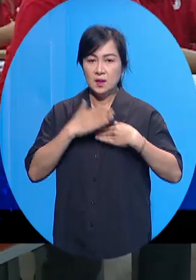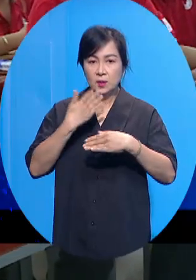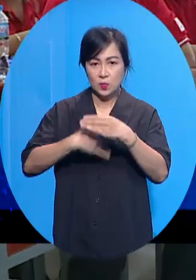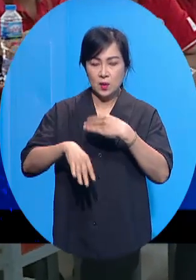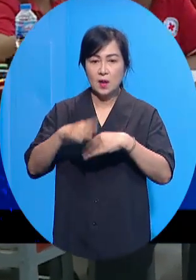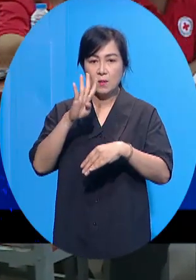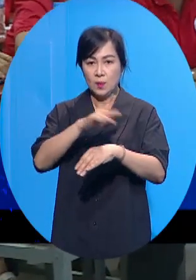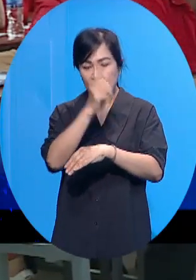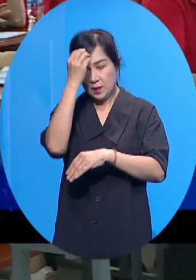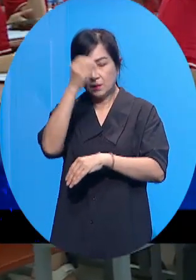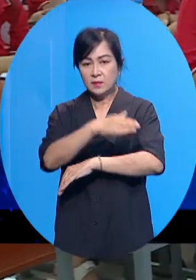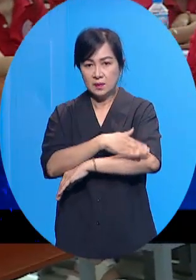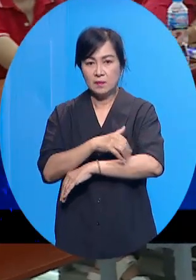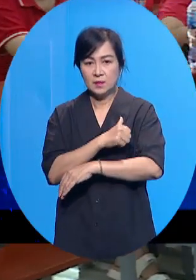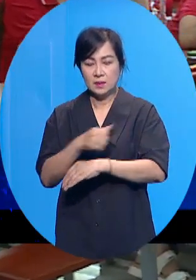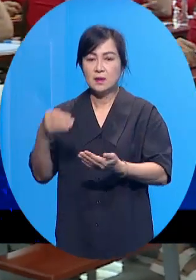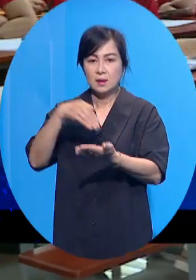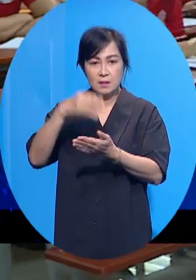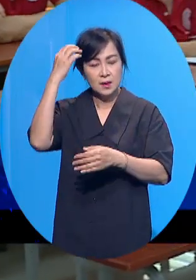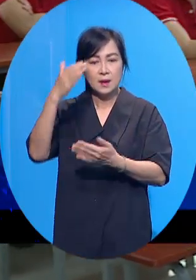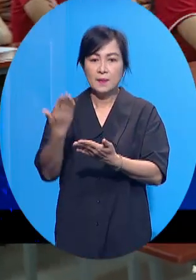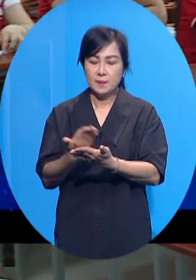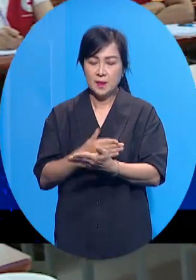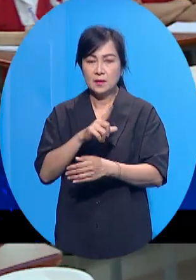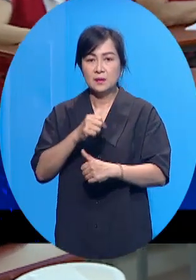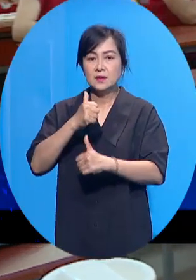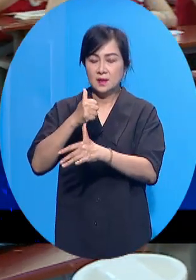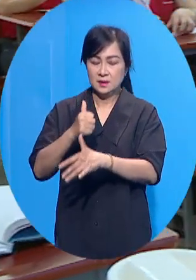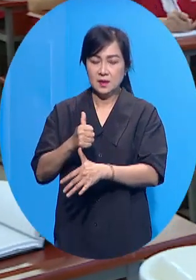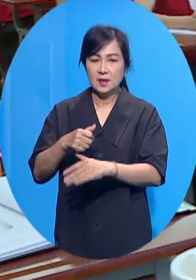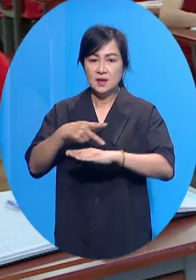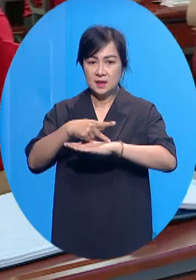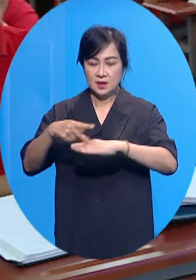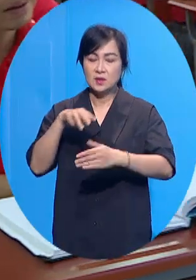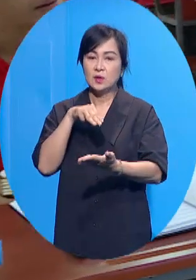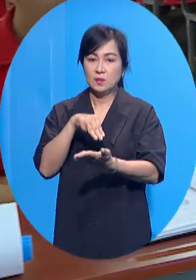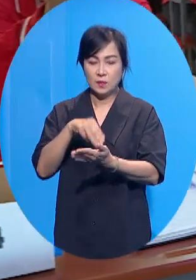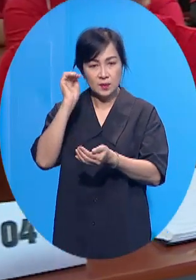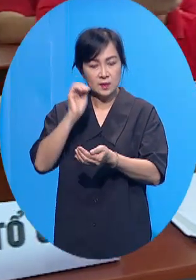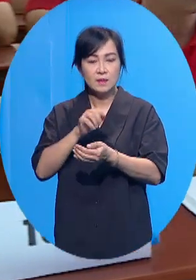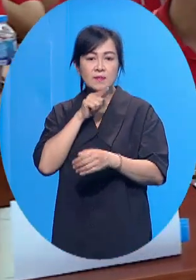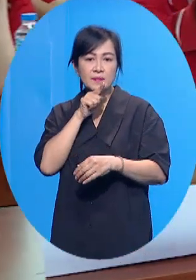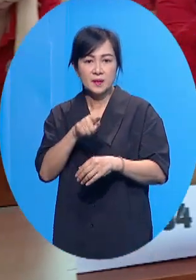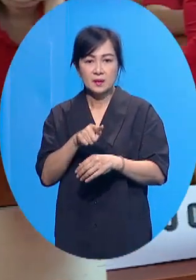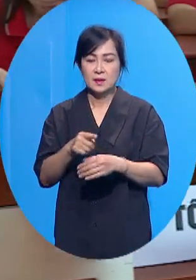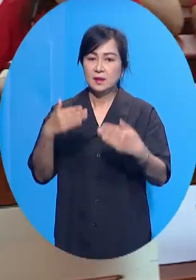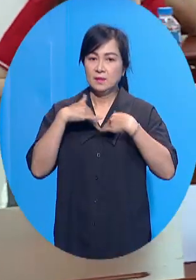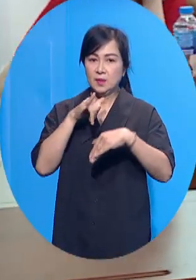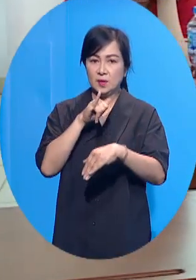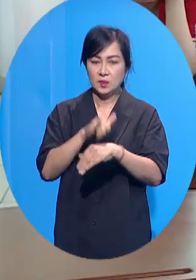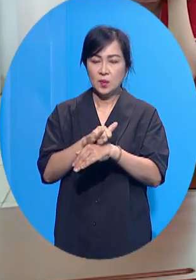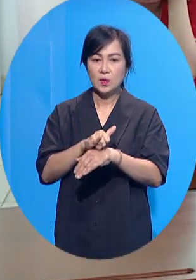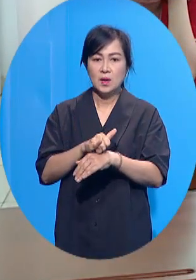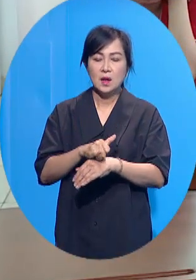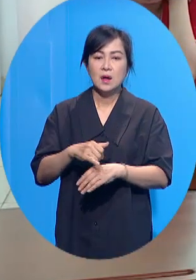qua BN ngày học tập sẽ giúp học viên cập nhật kiến thức mới về lý luận chính trị và kỹ năng nghiệp vụ kinh nghiệm thực tiễn nhằm đáp ứng nhu cầu trong